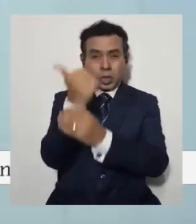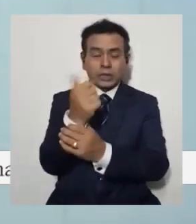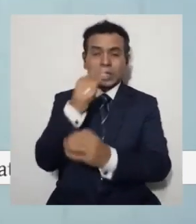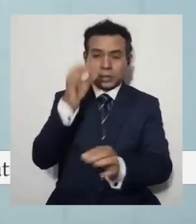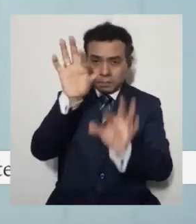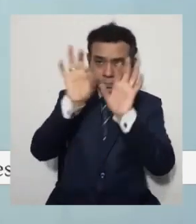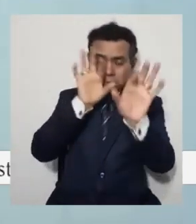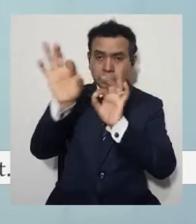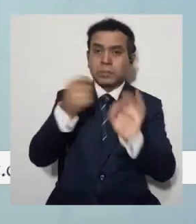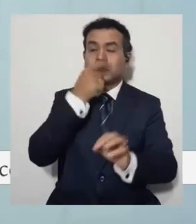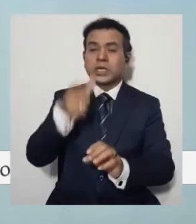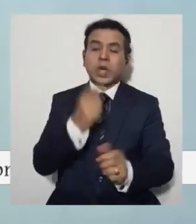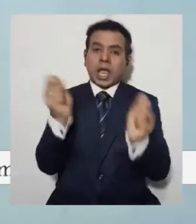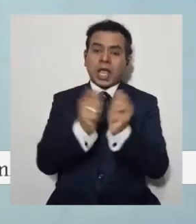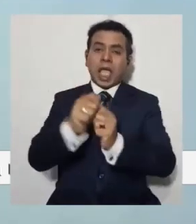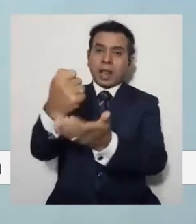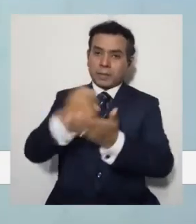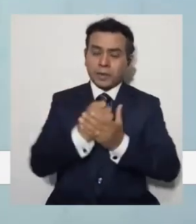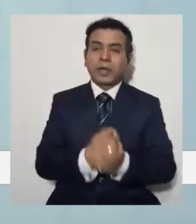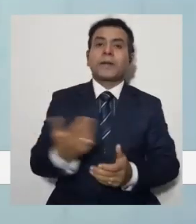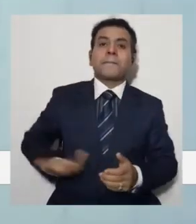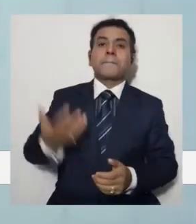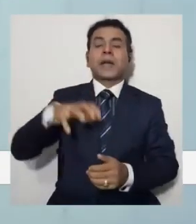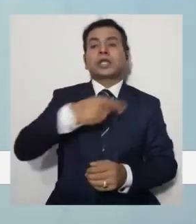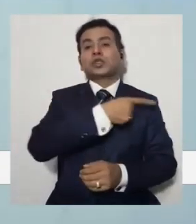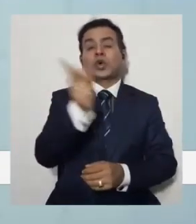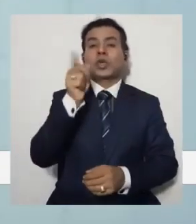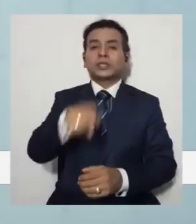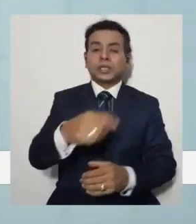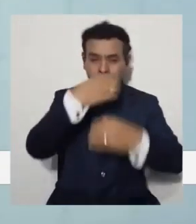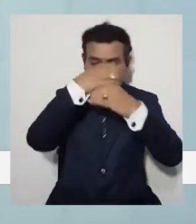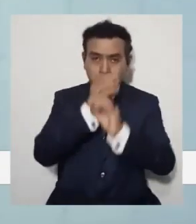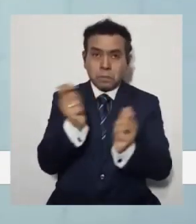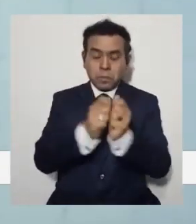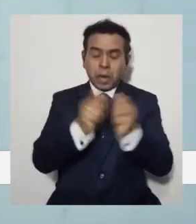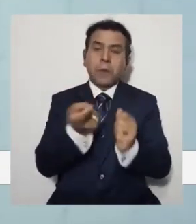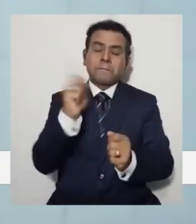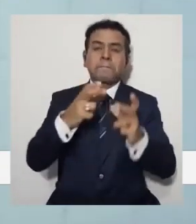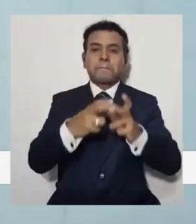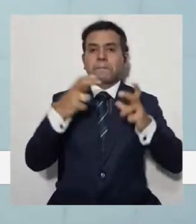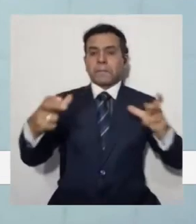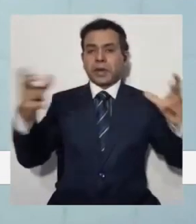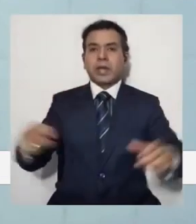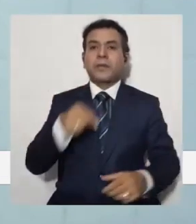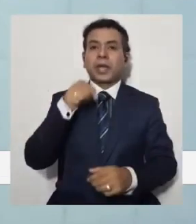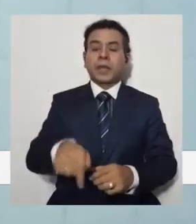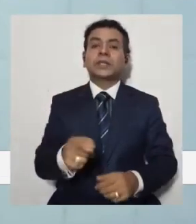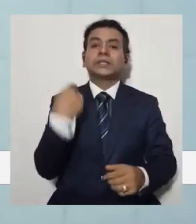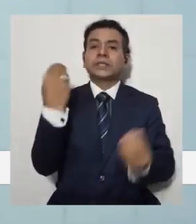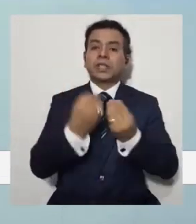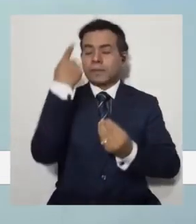টেস্ট সংখ্যা অনেক বেশি বৃদ্ধি পাবে এবং এই দুর্যোগ মুহূর্তে জাতির সেবায় এগিয়ে আসার জন্য আমরা গ্র্যাজুয়েট বায়োকেমিস্ট